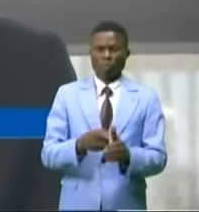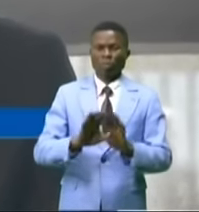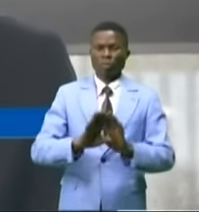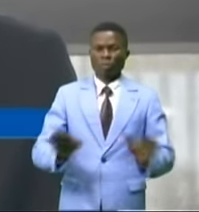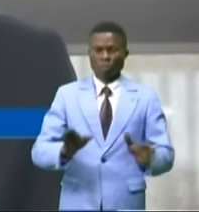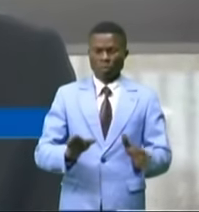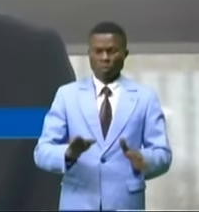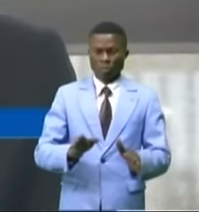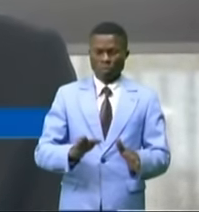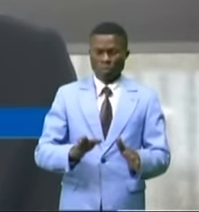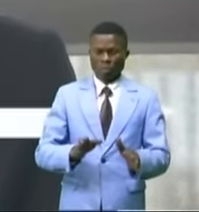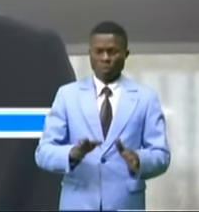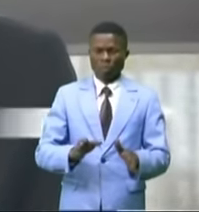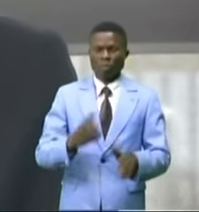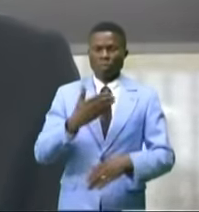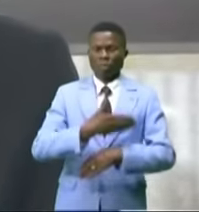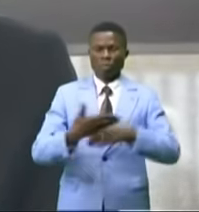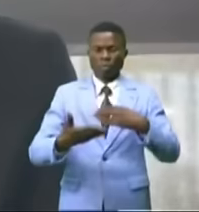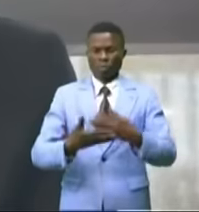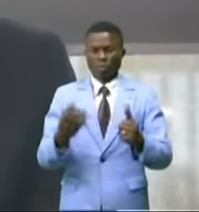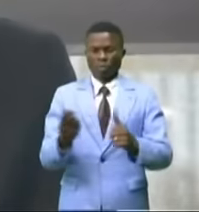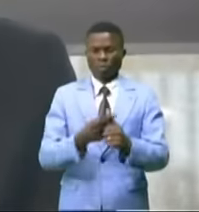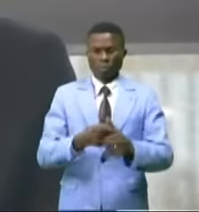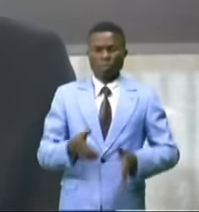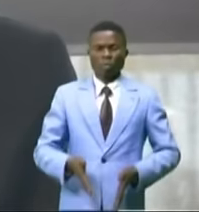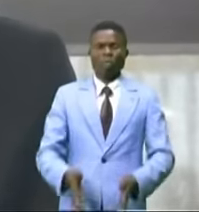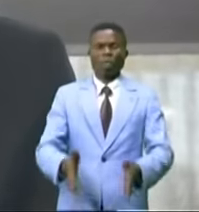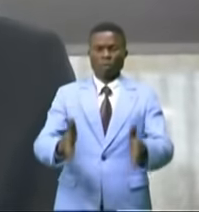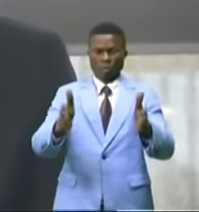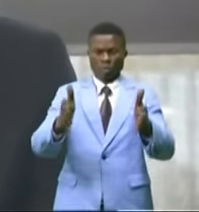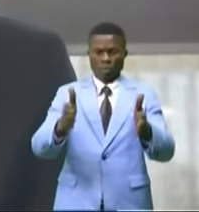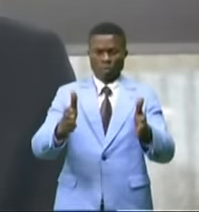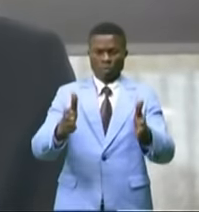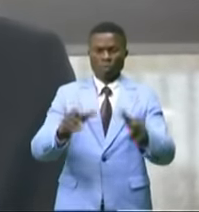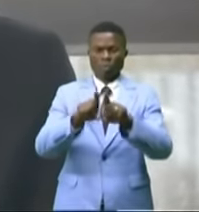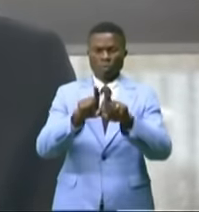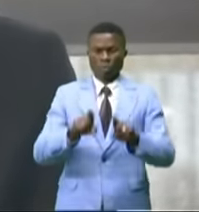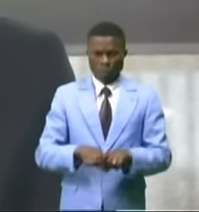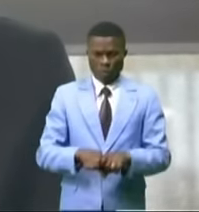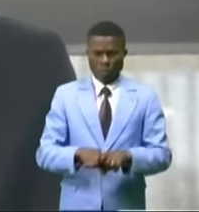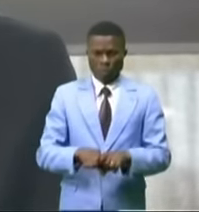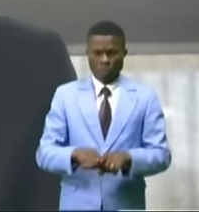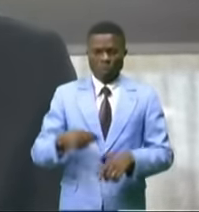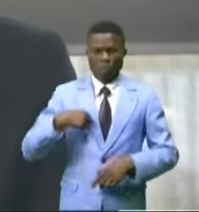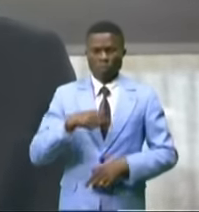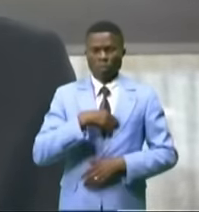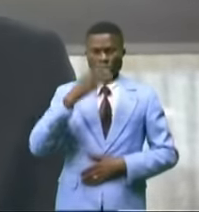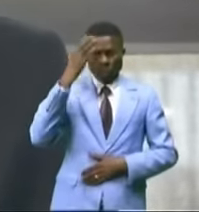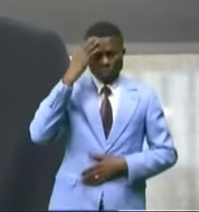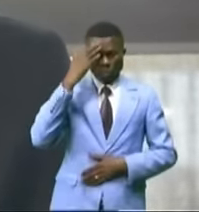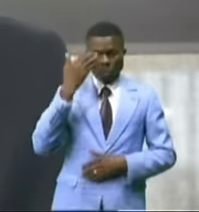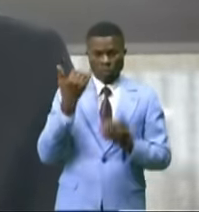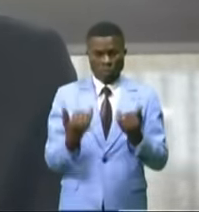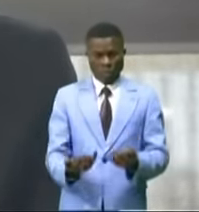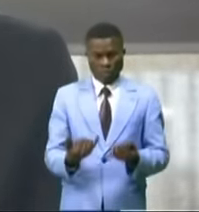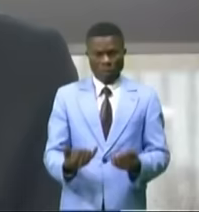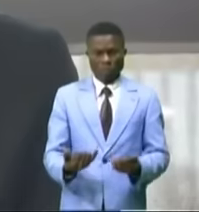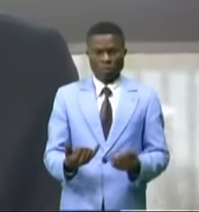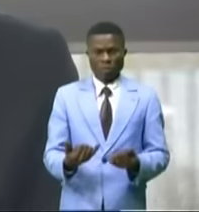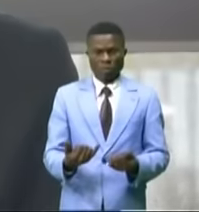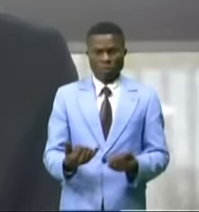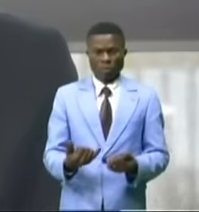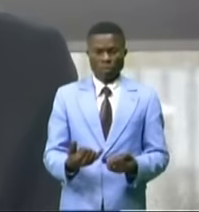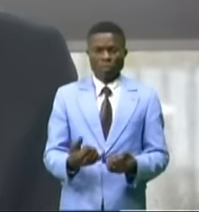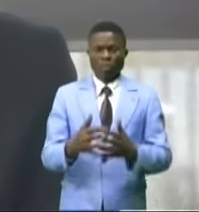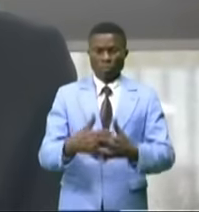ici nous parlons des routes et nous savons désormais que c'est le